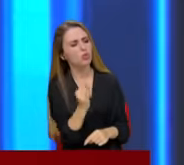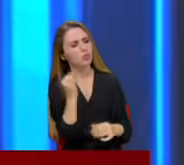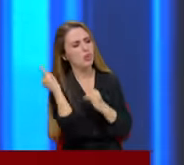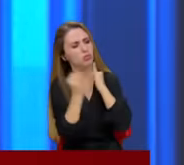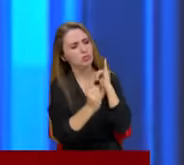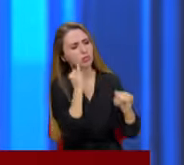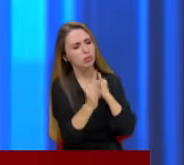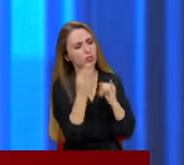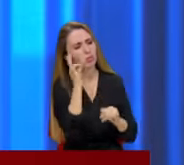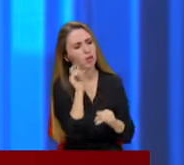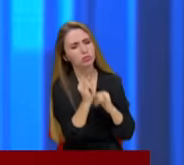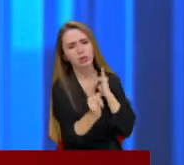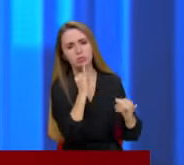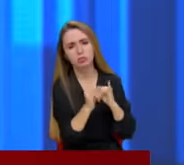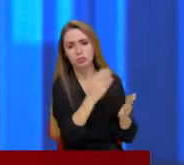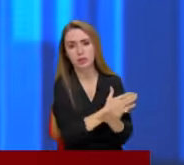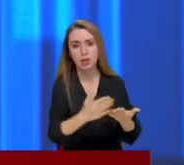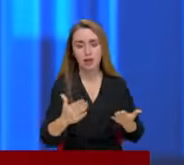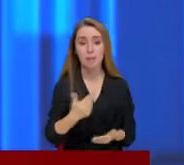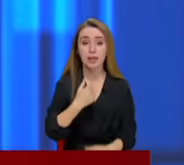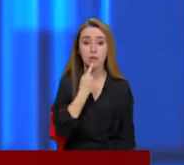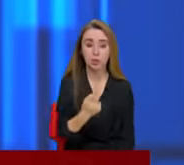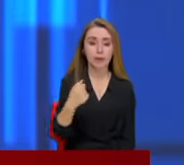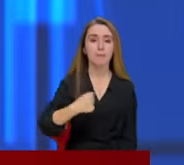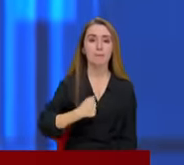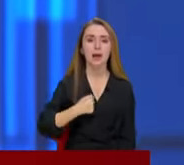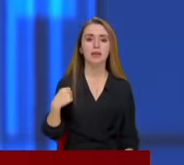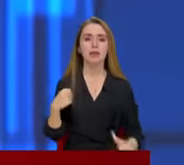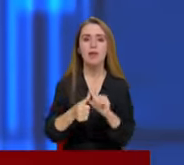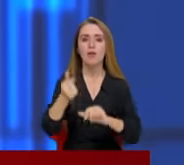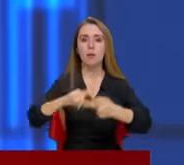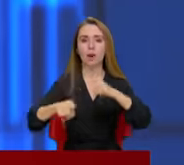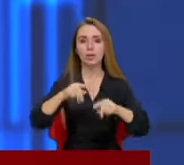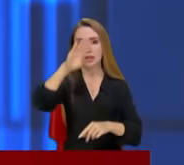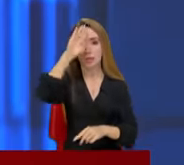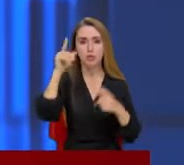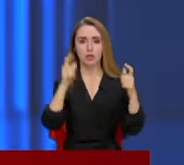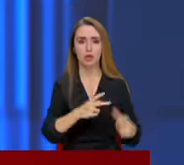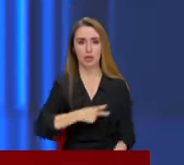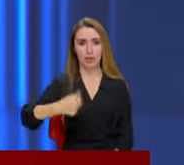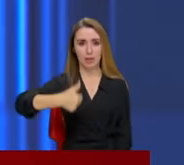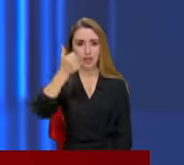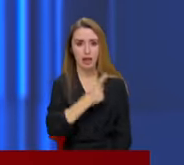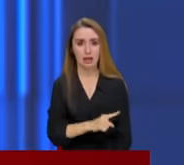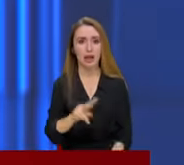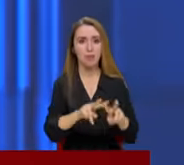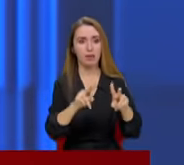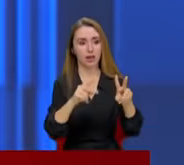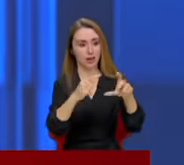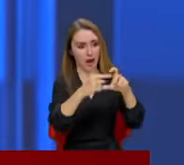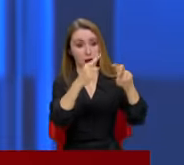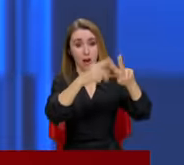Refah Partisi böyle yapmış, Yeniden Refah Partisi şöyle yapmış. Ya ben de diyorum ki ben Yeniden Refah Partisi'nin İstanbul Büyükşehir Belediye Başkan adayı Mehmet